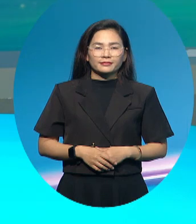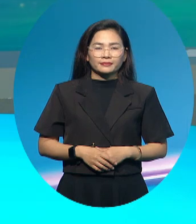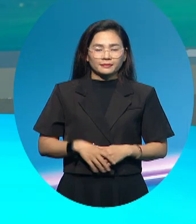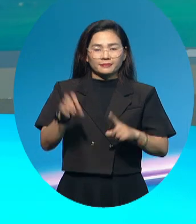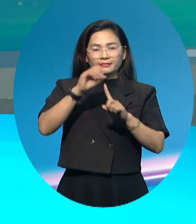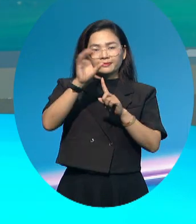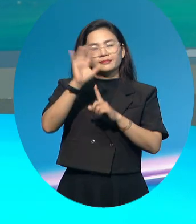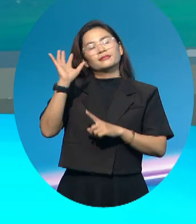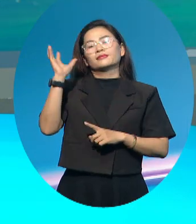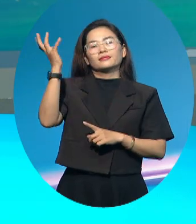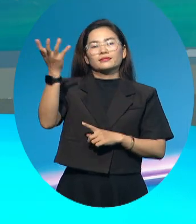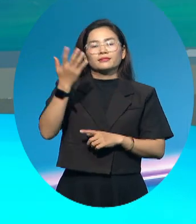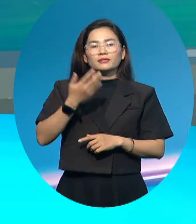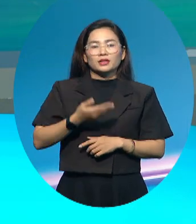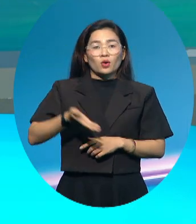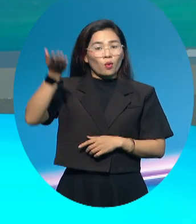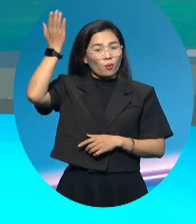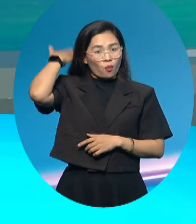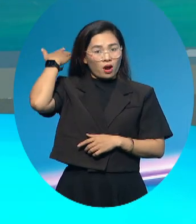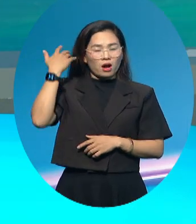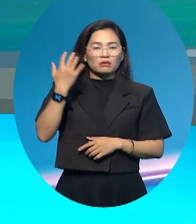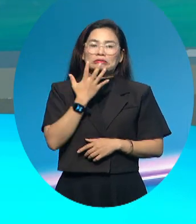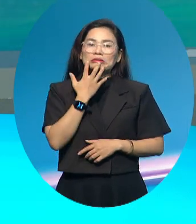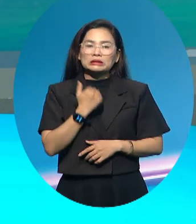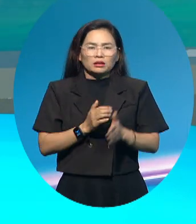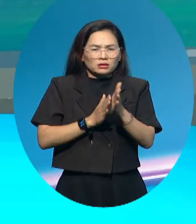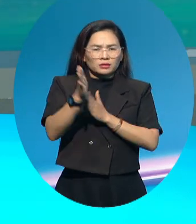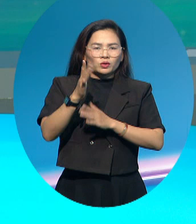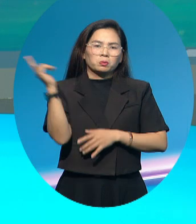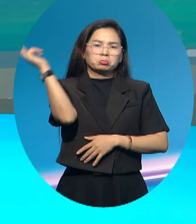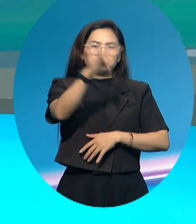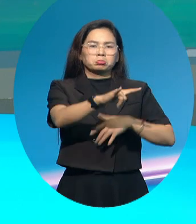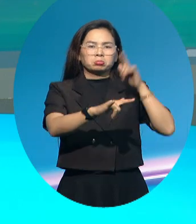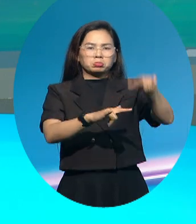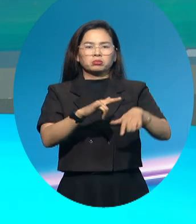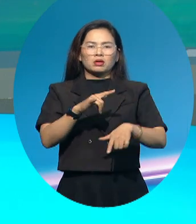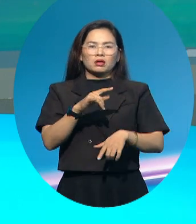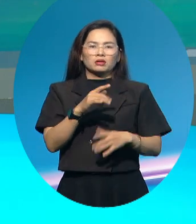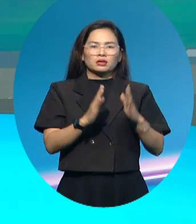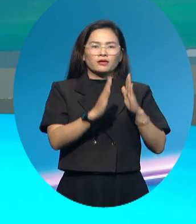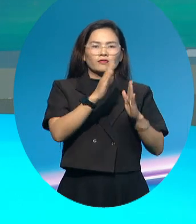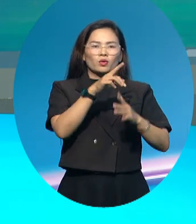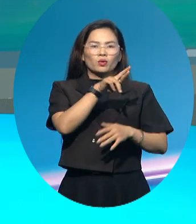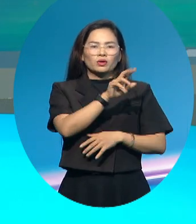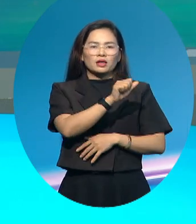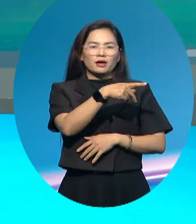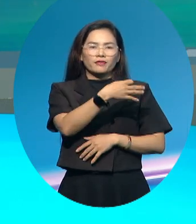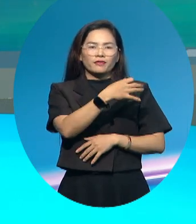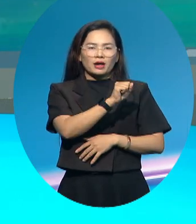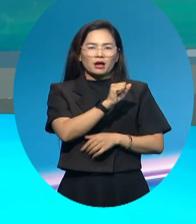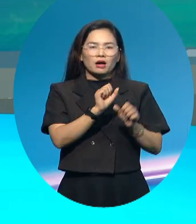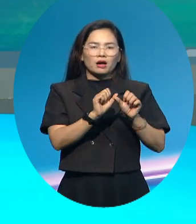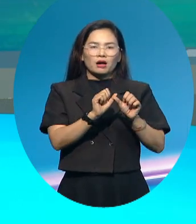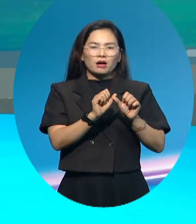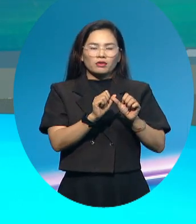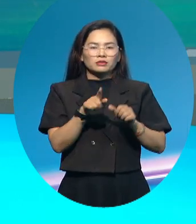Chuyển sang phần tin thế giới thưa quý vị Ngày Hôm Qua Israel đã tiếp tục không kích thành phố rafa ở phía Nam giải gaza sau lời cảnh báo